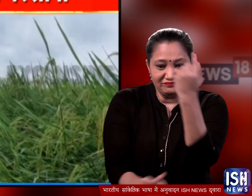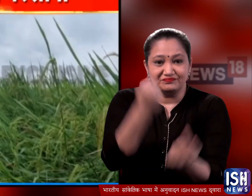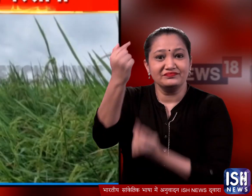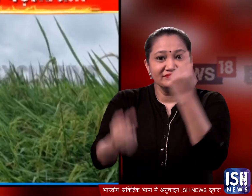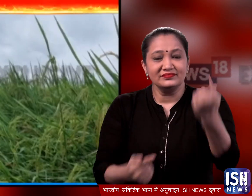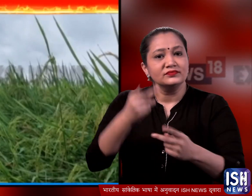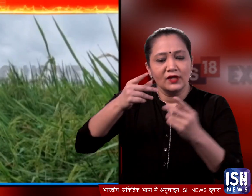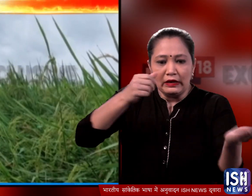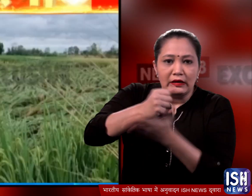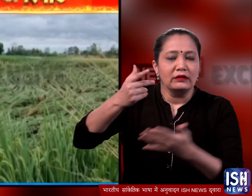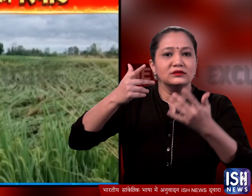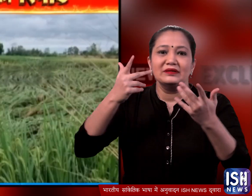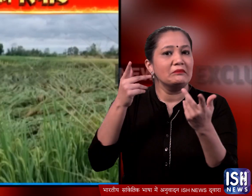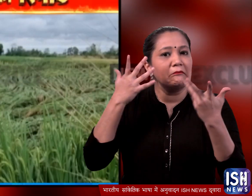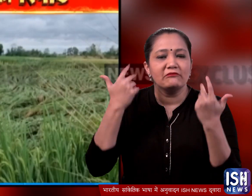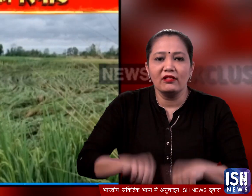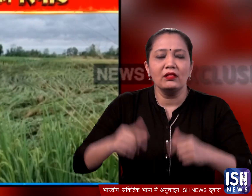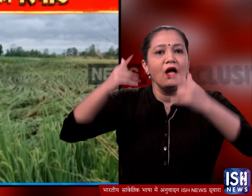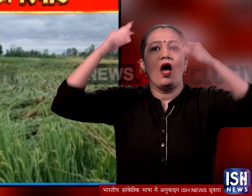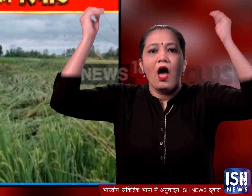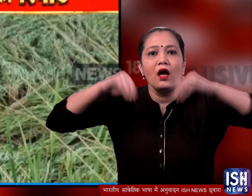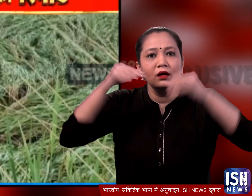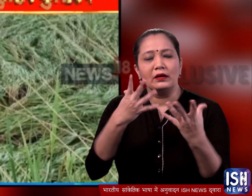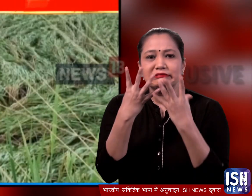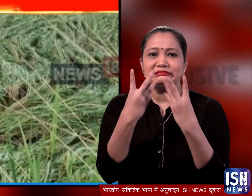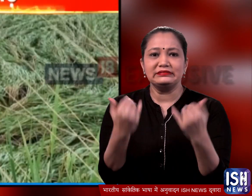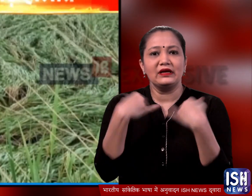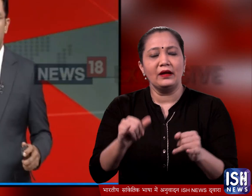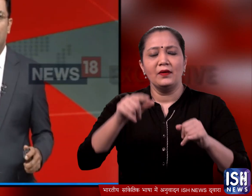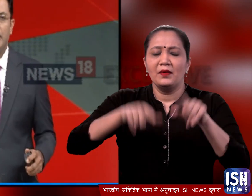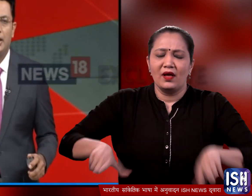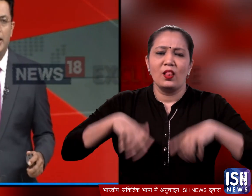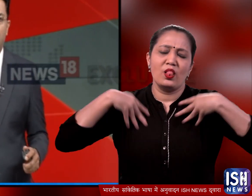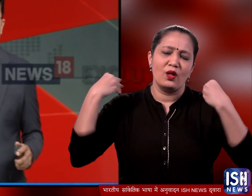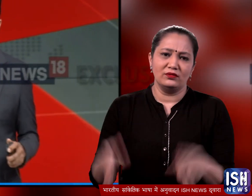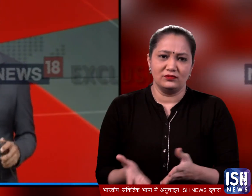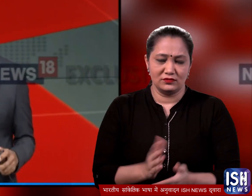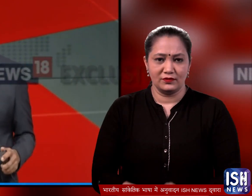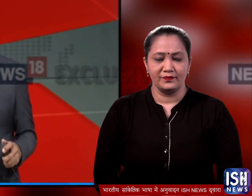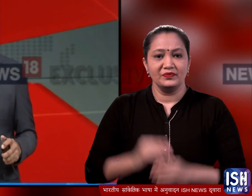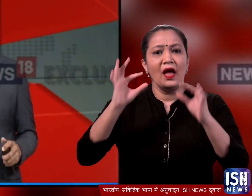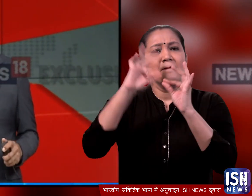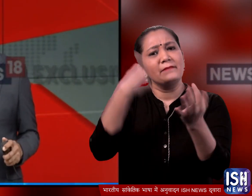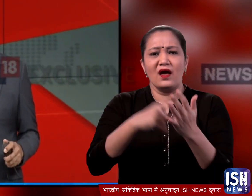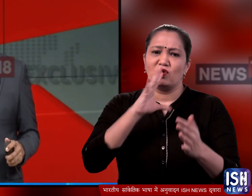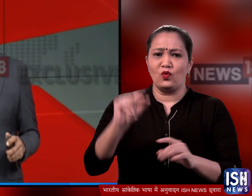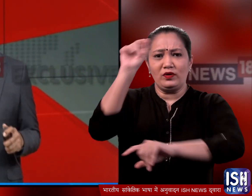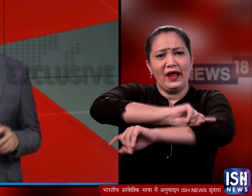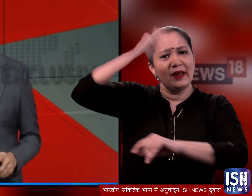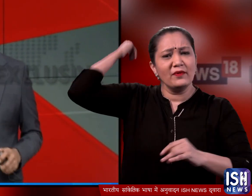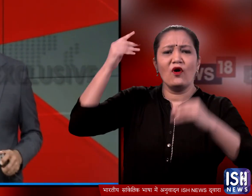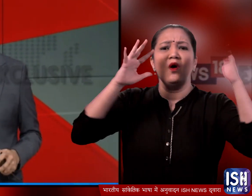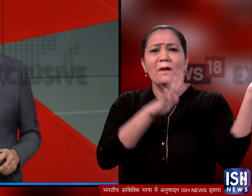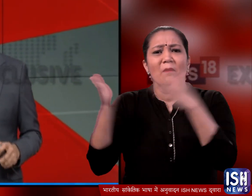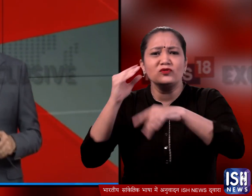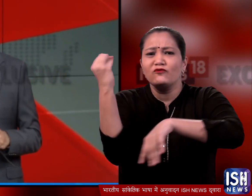खड़ी फसल भारी बारिश की भेंट चढ़ गई, जिससे किसानों का काफी नुकसान हुआ। सौभाग्य की एक बात यह कि बिहार में मानसून खत्म होने का ऐलान 10 दिन